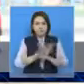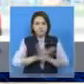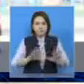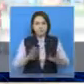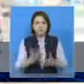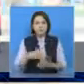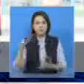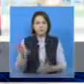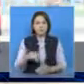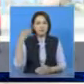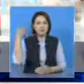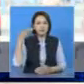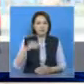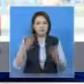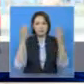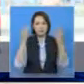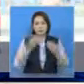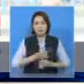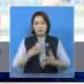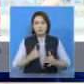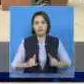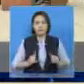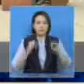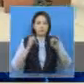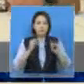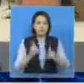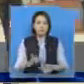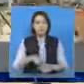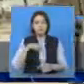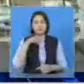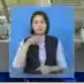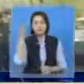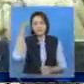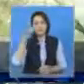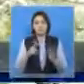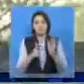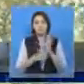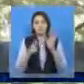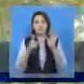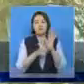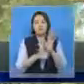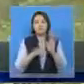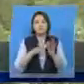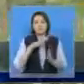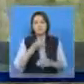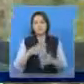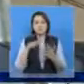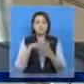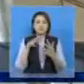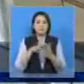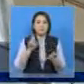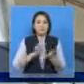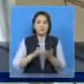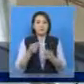Барша ақтөбеліктерді осы ұлы жеңіс мерекесімен құттықтаймын. Айта кетейік, жеңістің 76 жылдығы қарсаңында соғыс және тыл